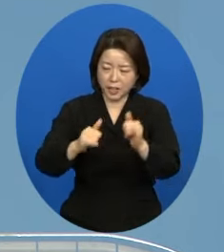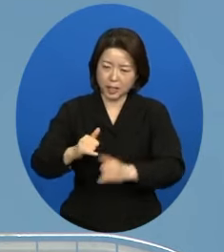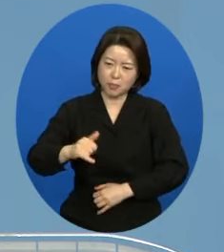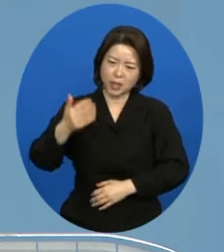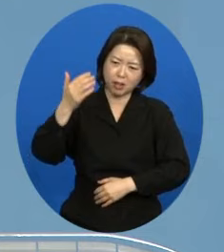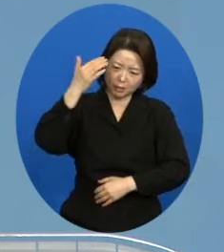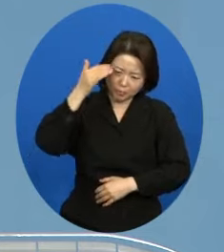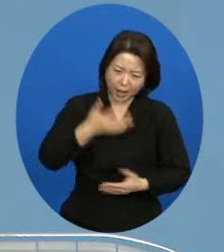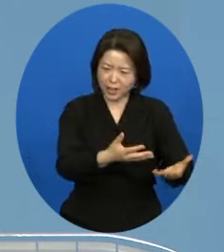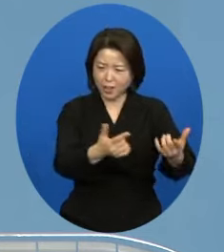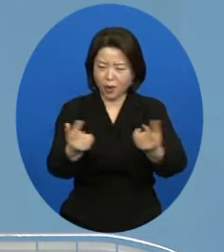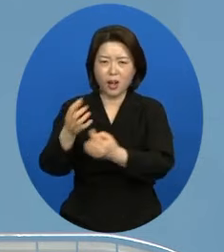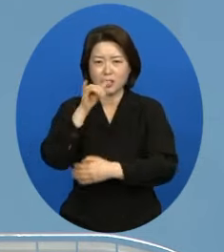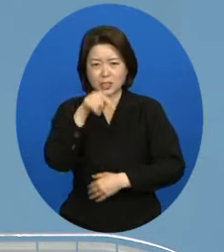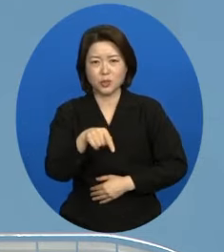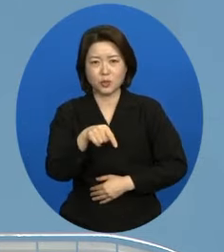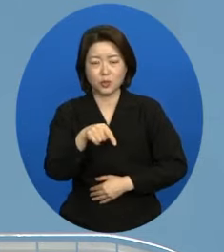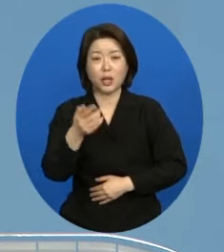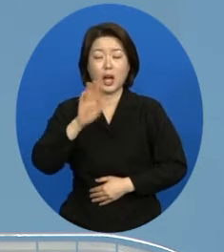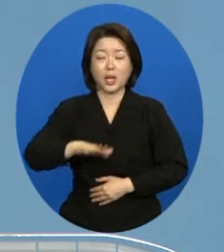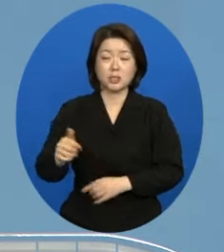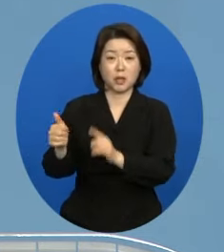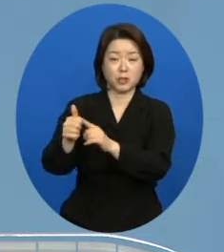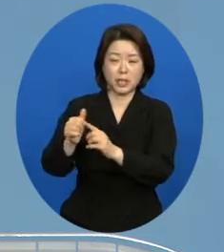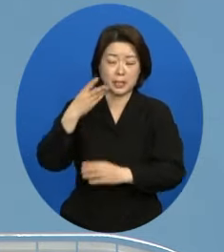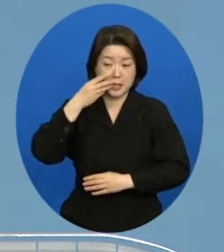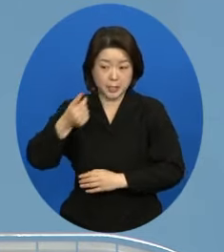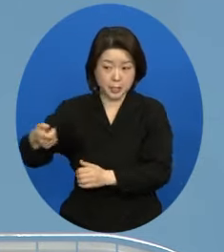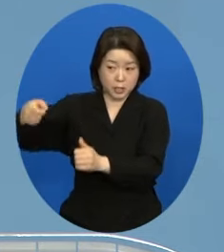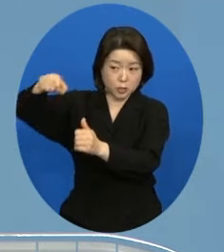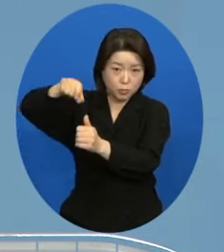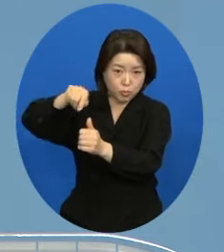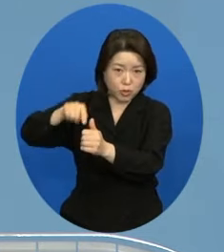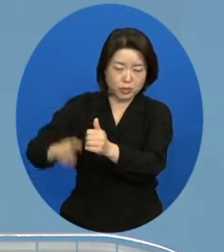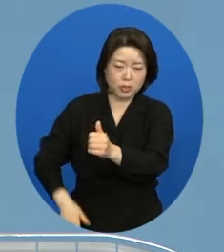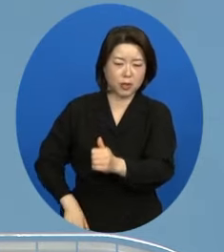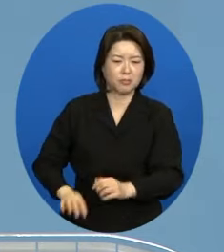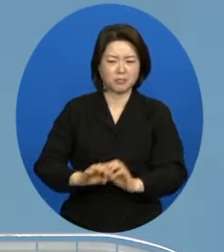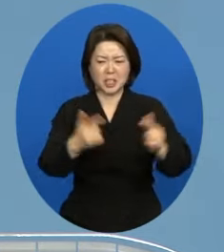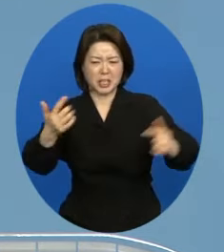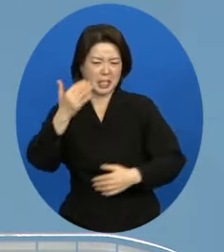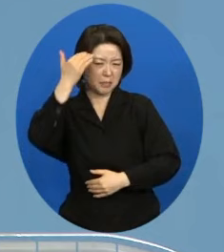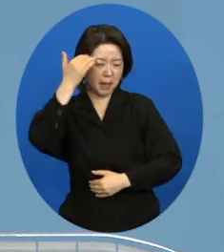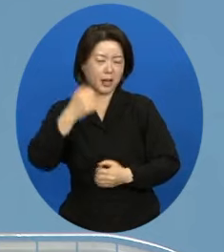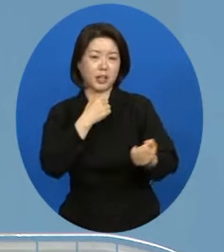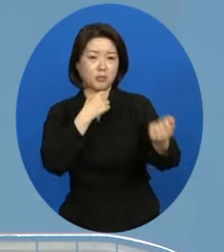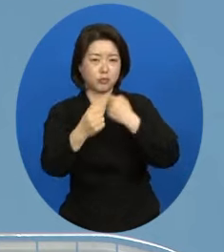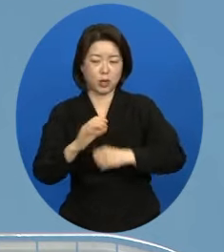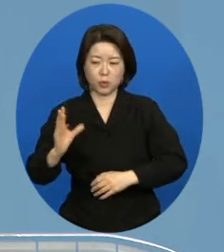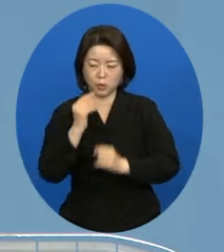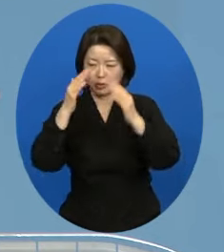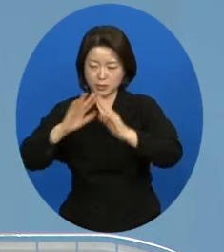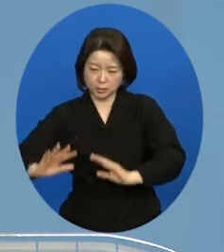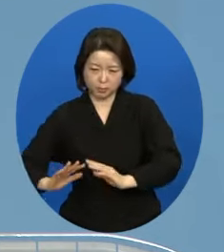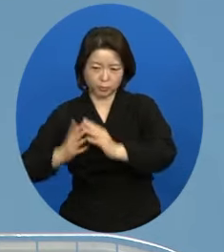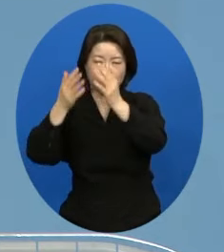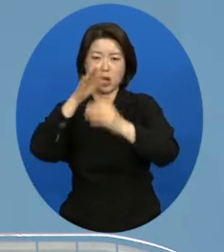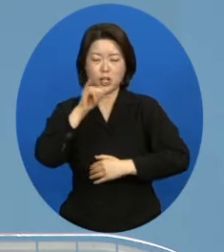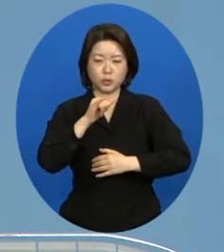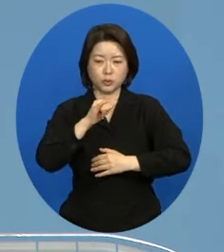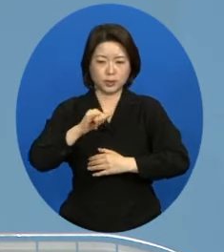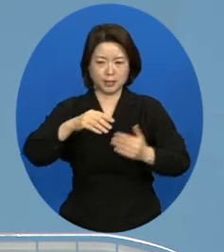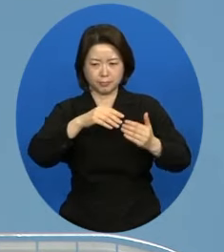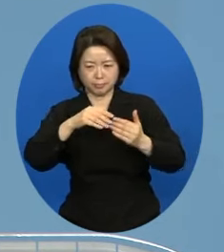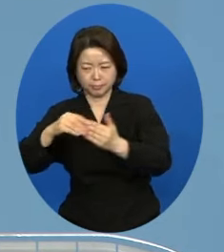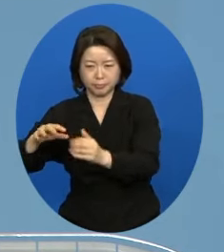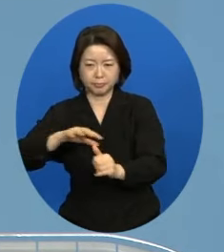함께하시고 기름을 부어 주셔서 뭘 하셨냐면 그 모든 방해를 뚫고도 성전을 재건할 수 있도록 인도해 주신